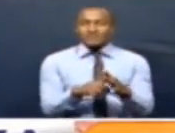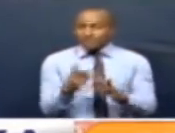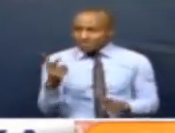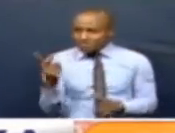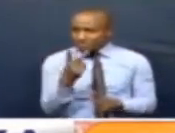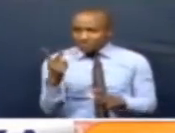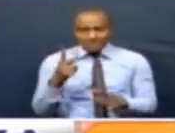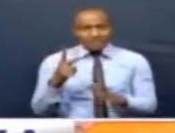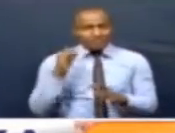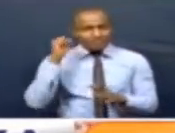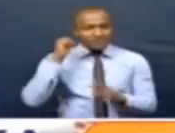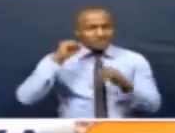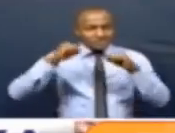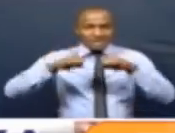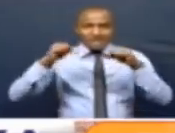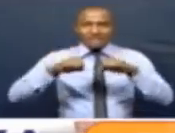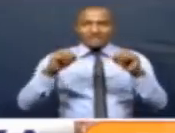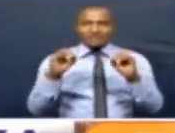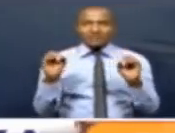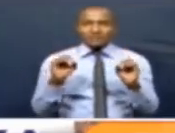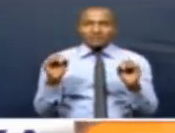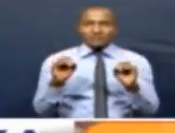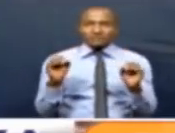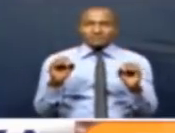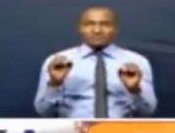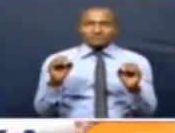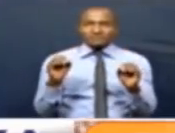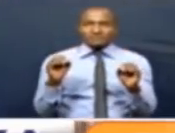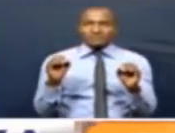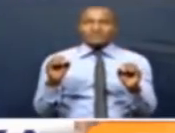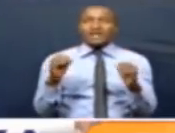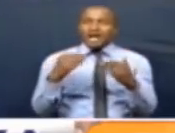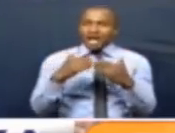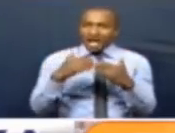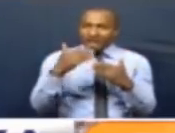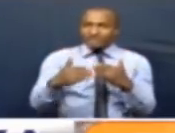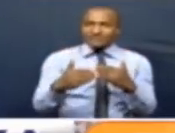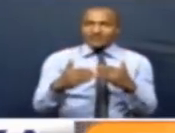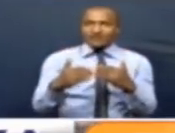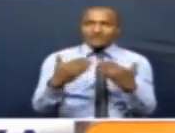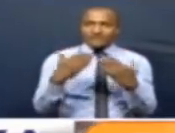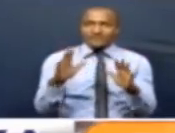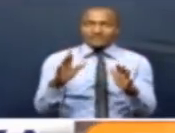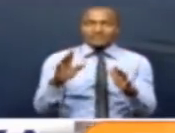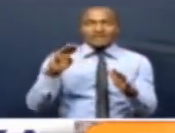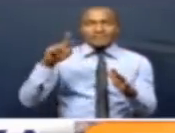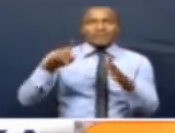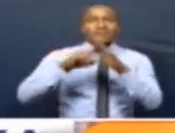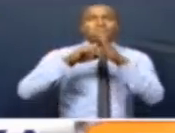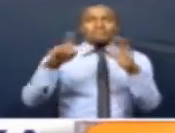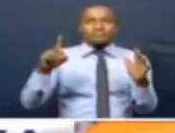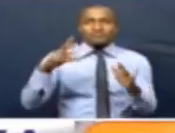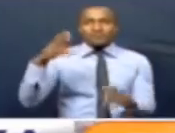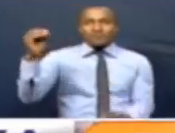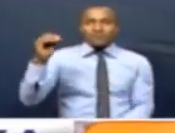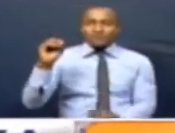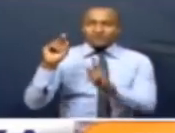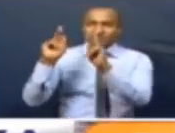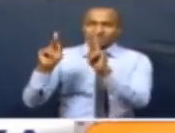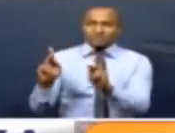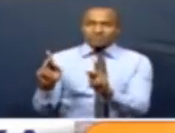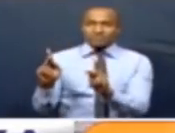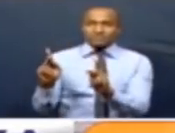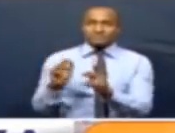kati yake na Namamba. Muda mfupi baada ya tukio hilo, inadaiwa Wanjala alitoroka na kuelekea Kisumu.